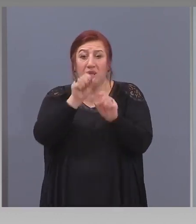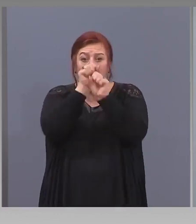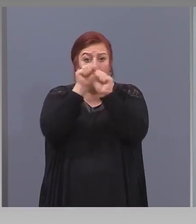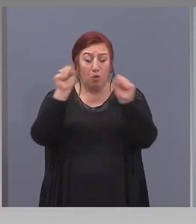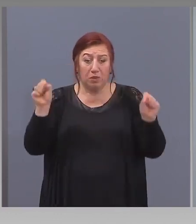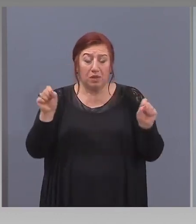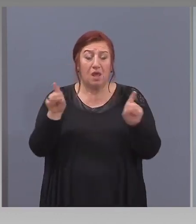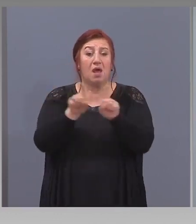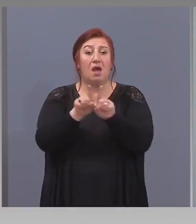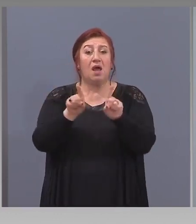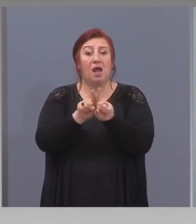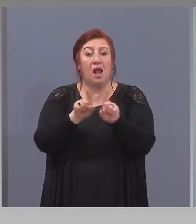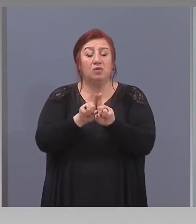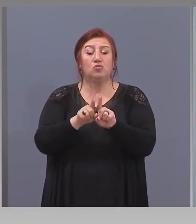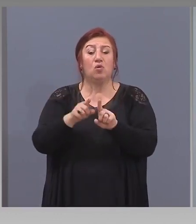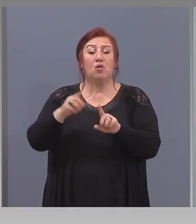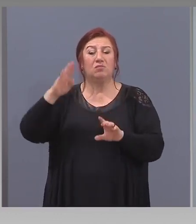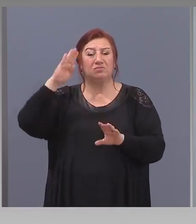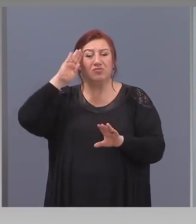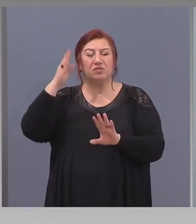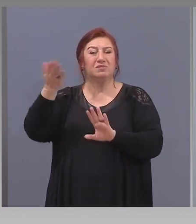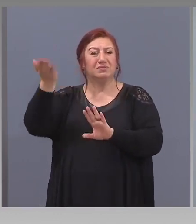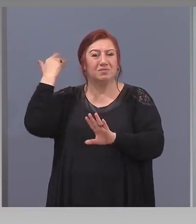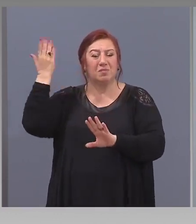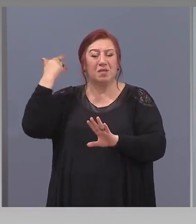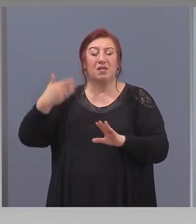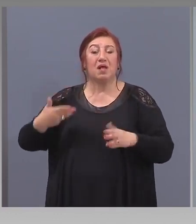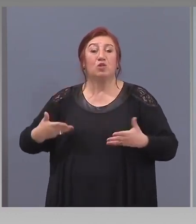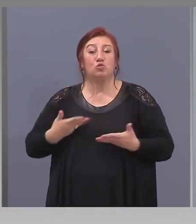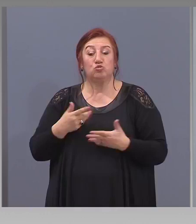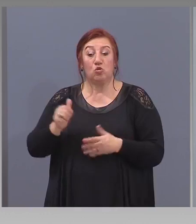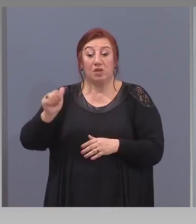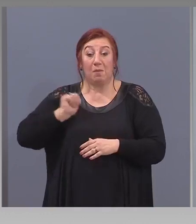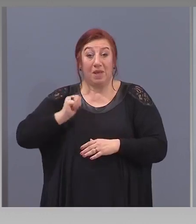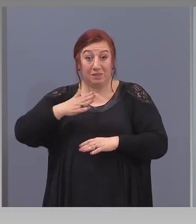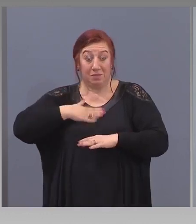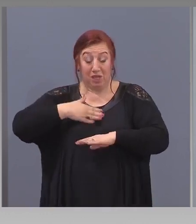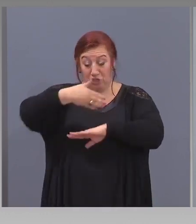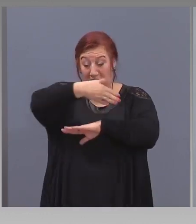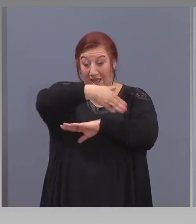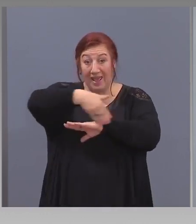когато ни е била нужна да защитаваме границите, защото